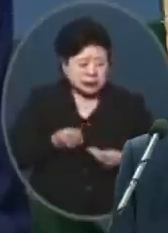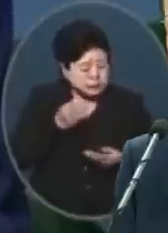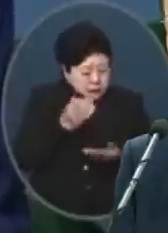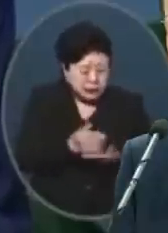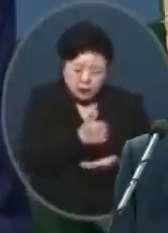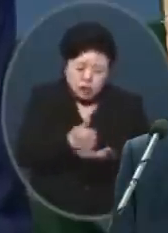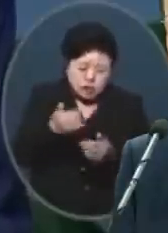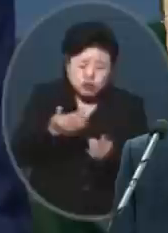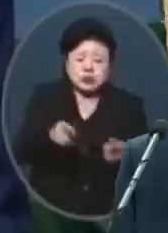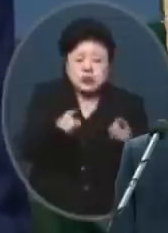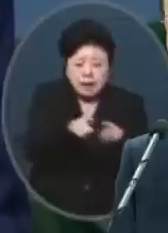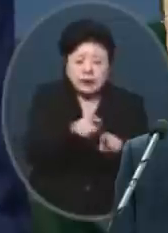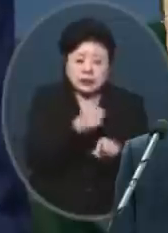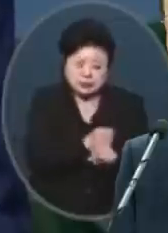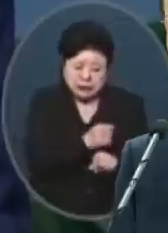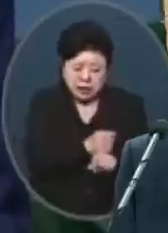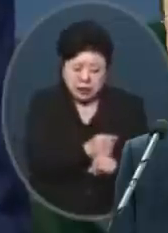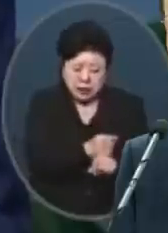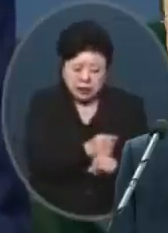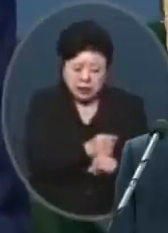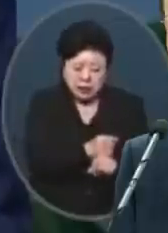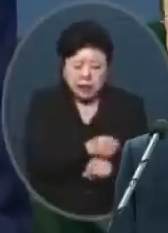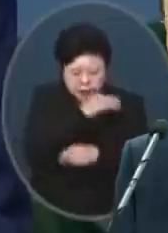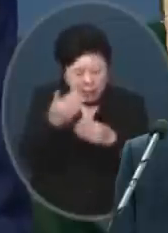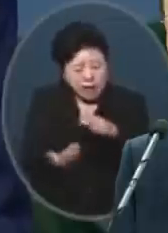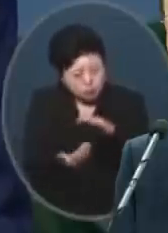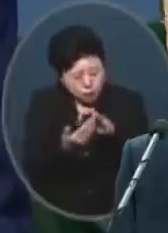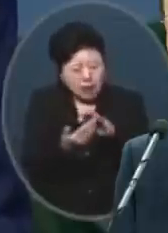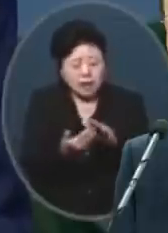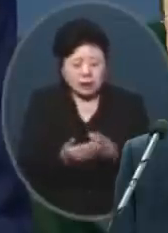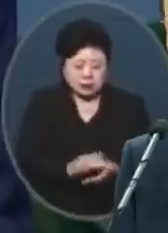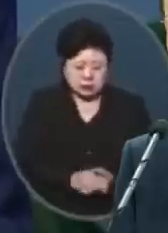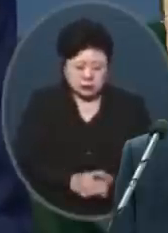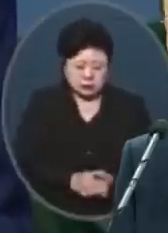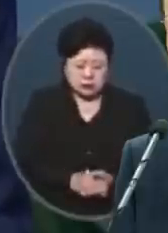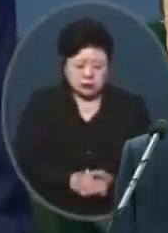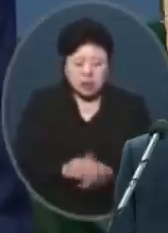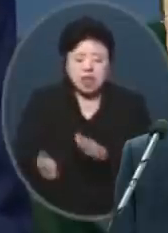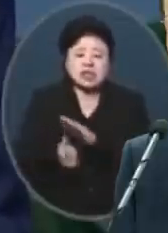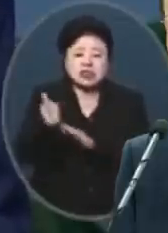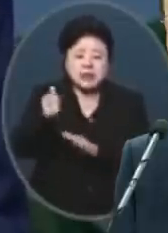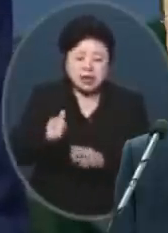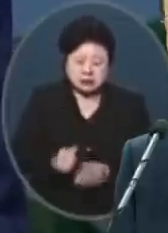주님께서 같이 계심으로 다 이루어졌으므로 소망치라고